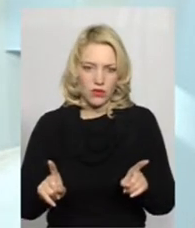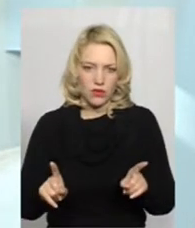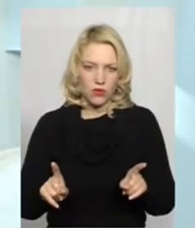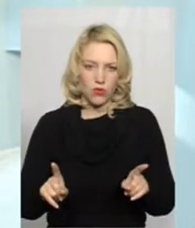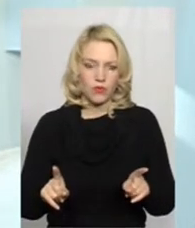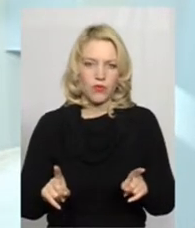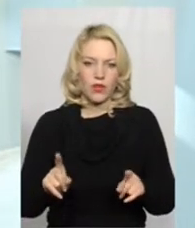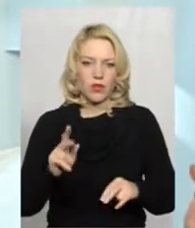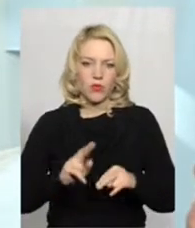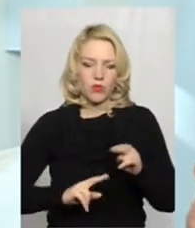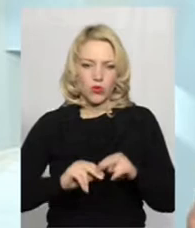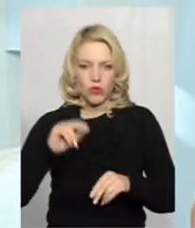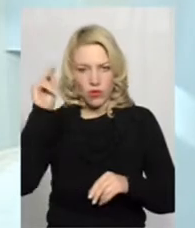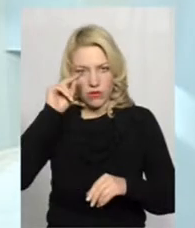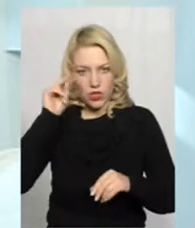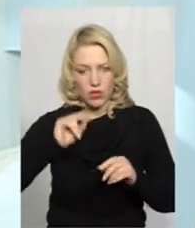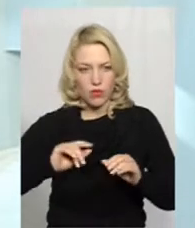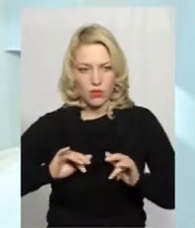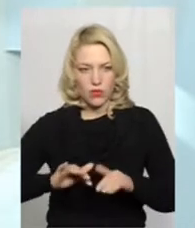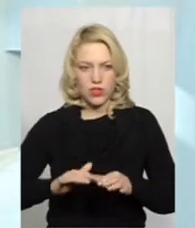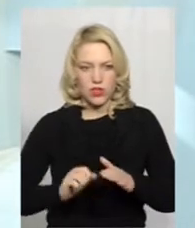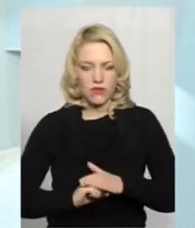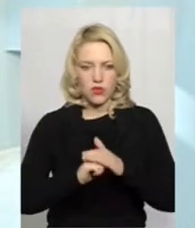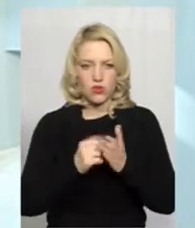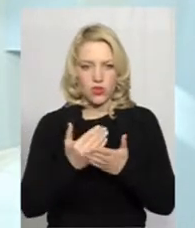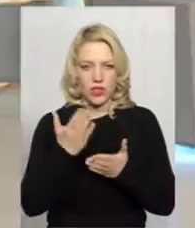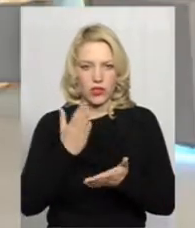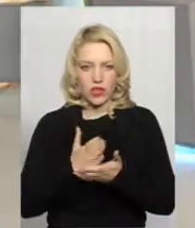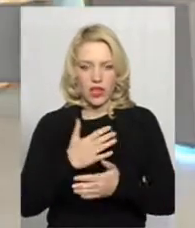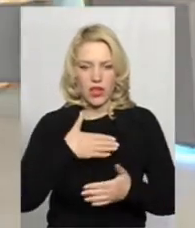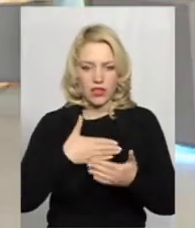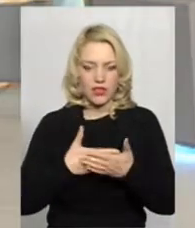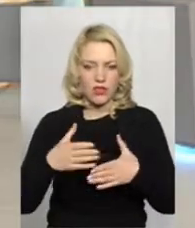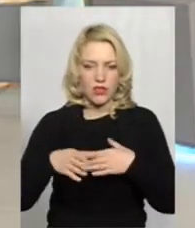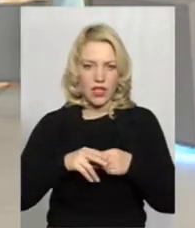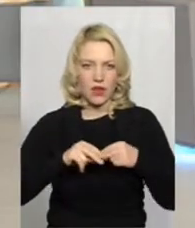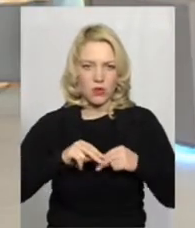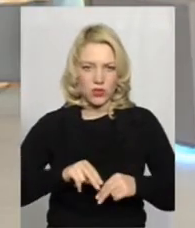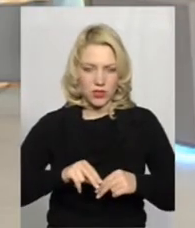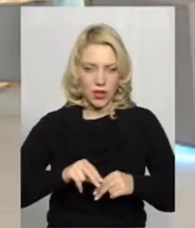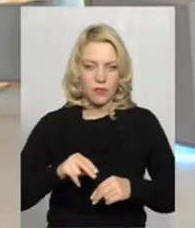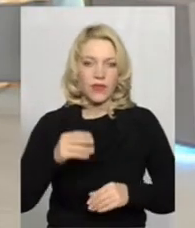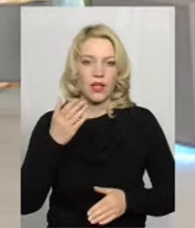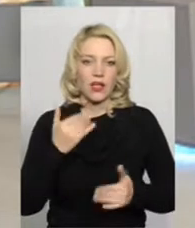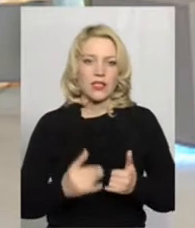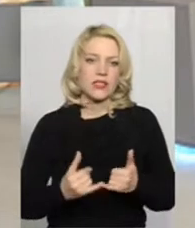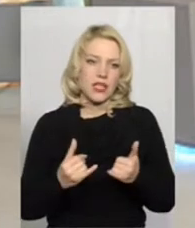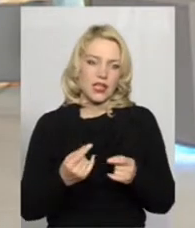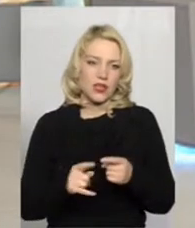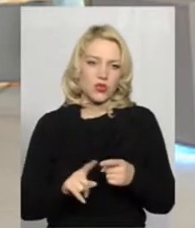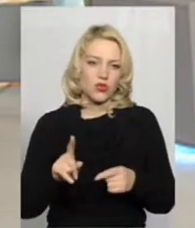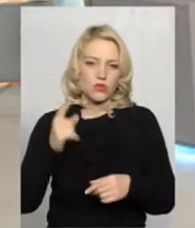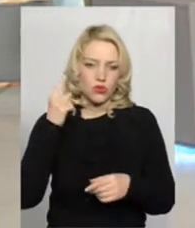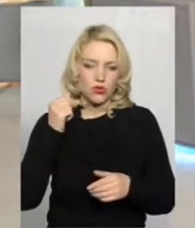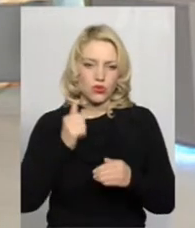особливу побудову навчального процесу, в основі якої лежить активна взаємодія. Задля того, щоб ми